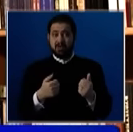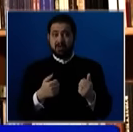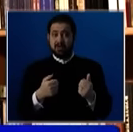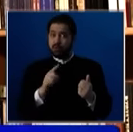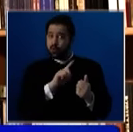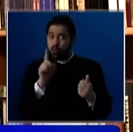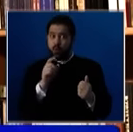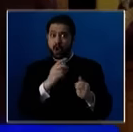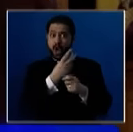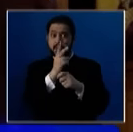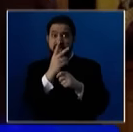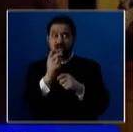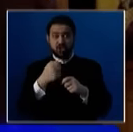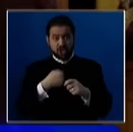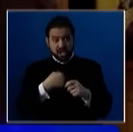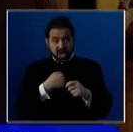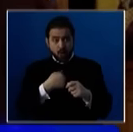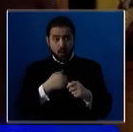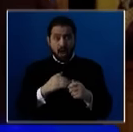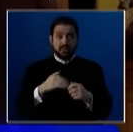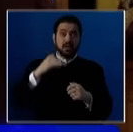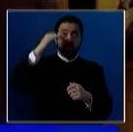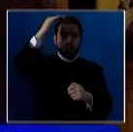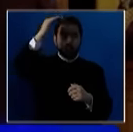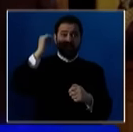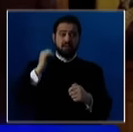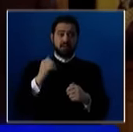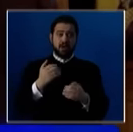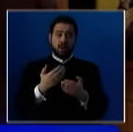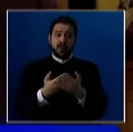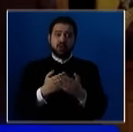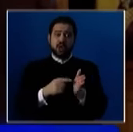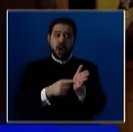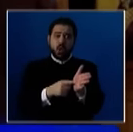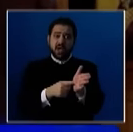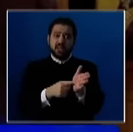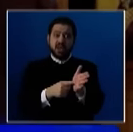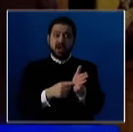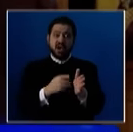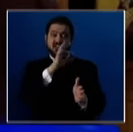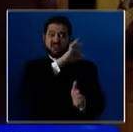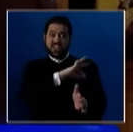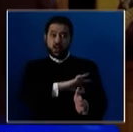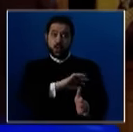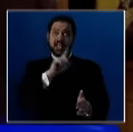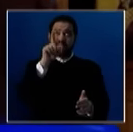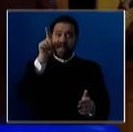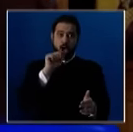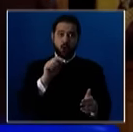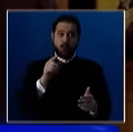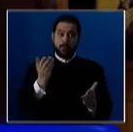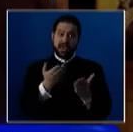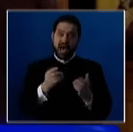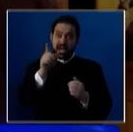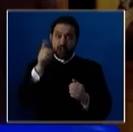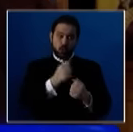nu am greșit eu atât de mult? Pentru că, uite, fiul tău, pe care tu